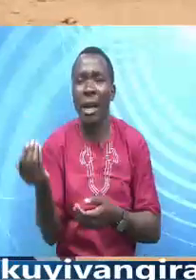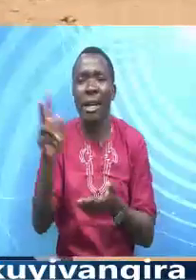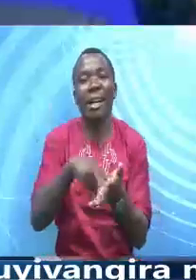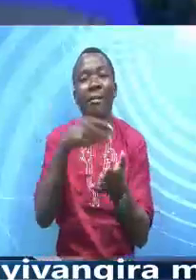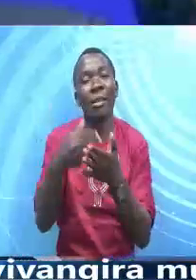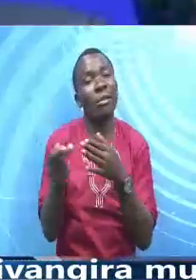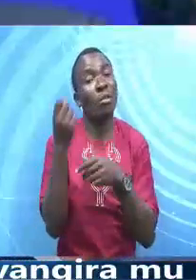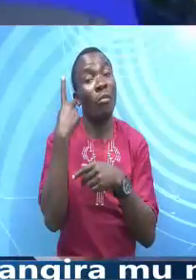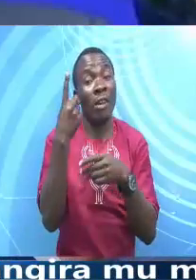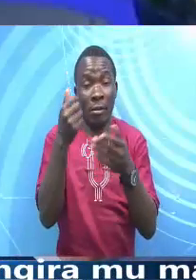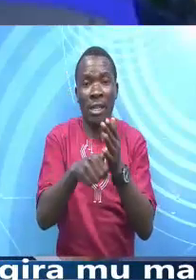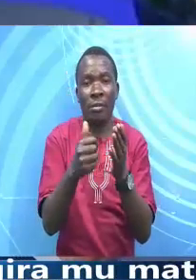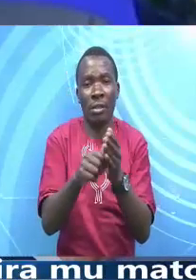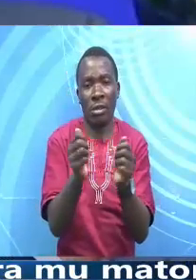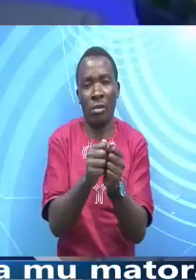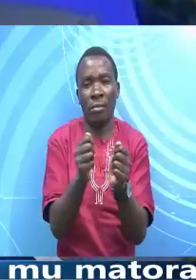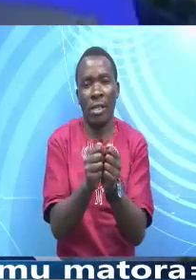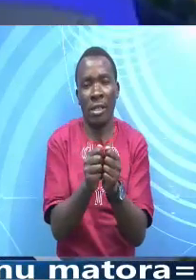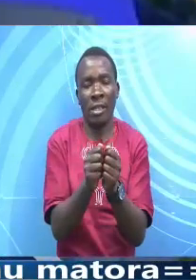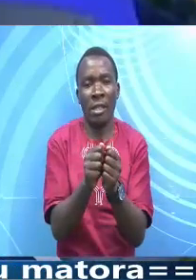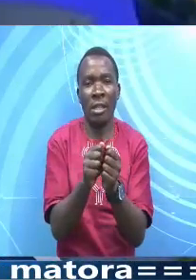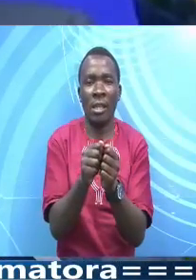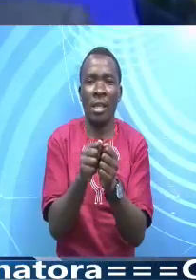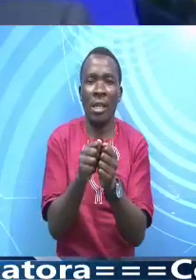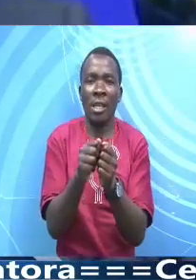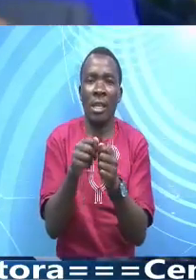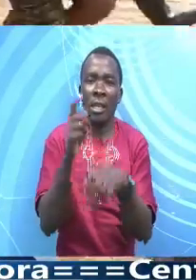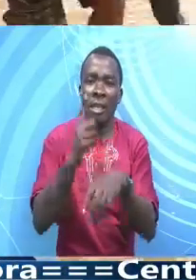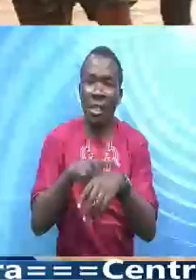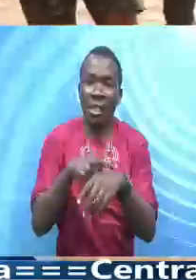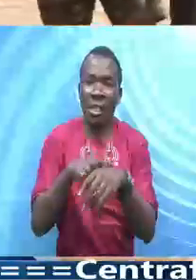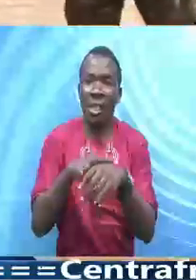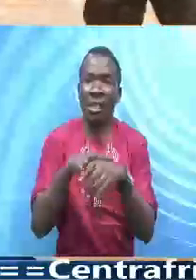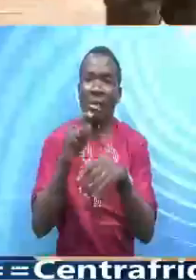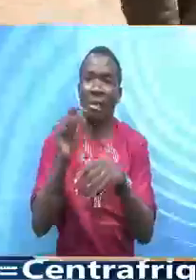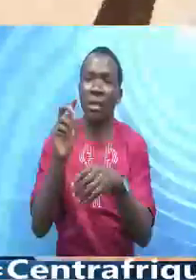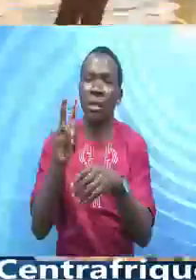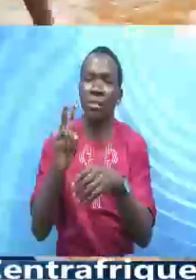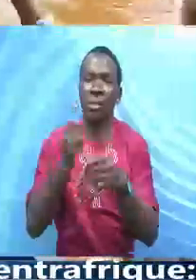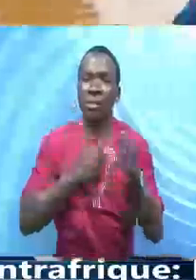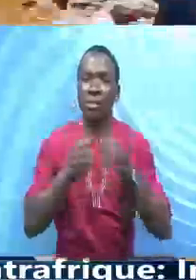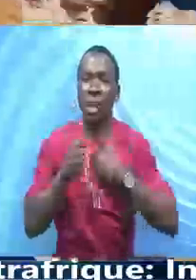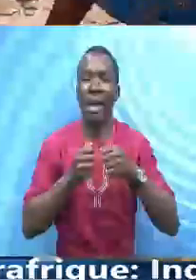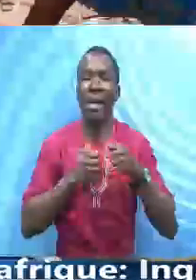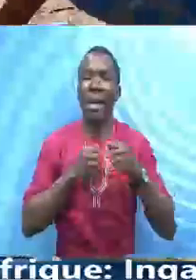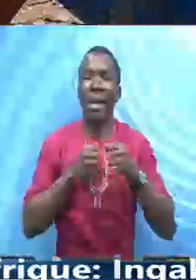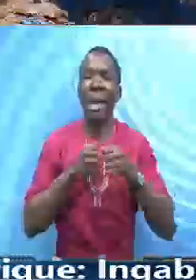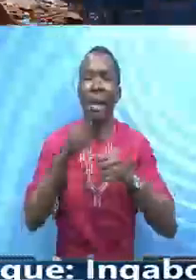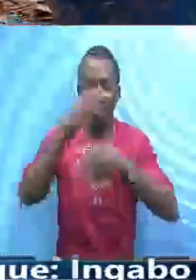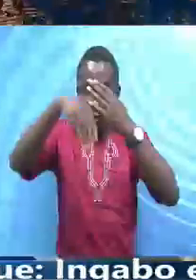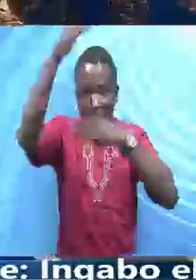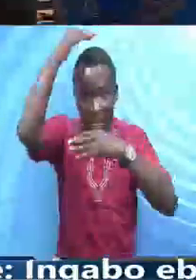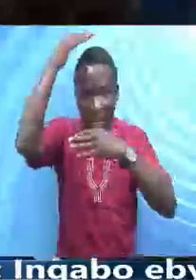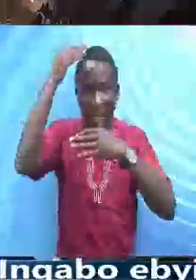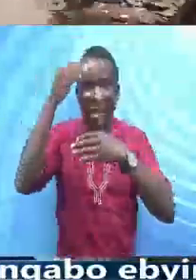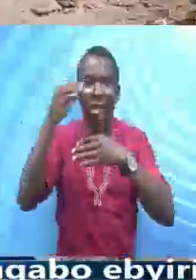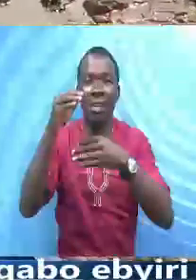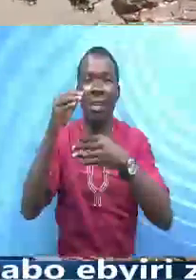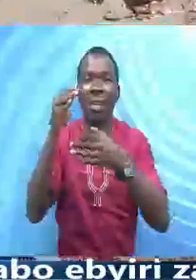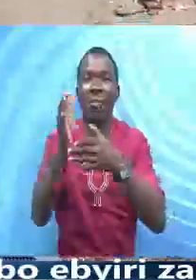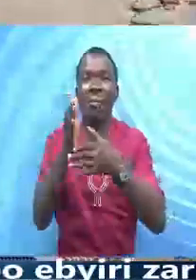ari ikibazo ubwo yari kuri televiziyo y'igihugu Professor Shyaka Anastase yatangaje ko abaturage bahawe igihe cyo kwitegura haba